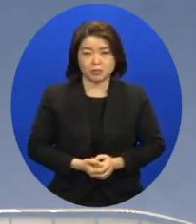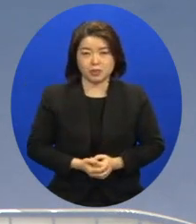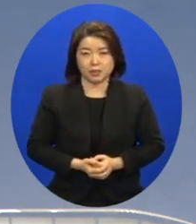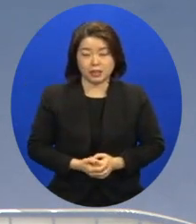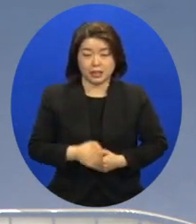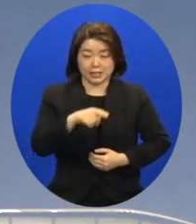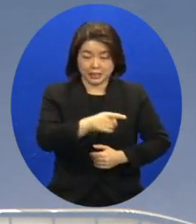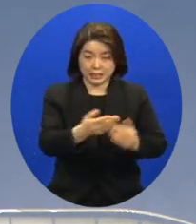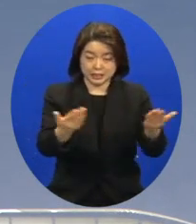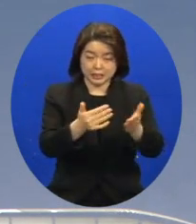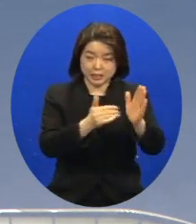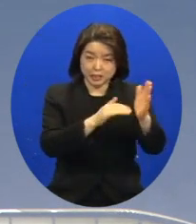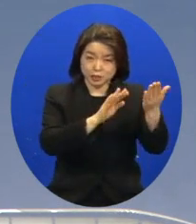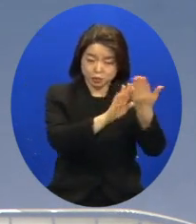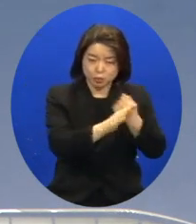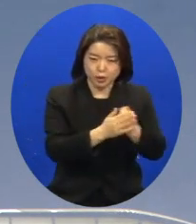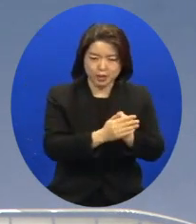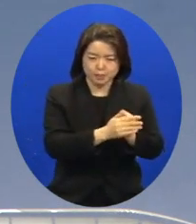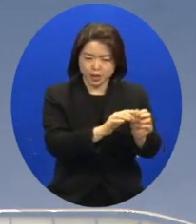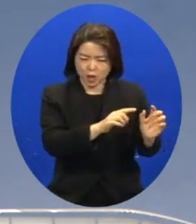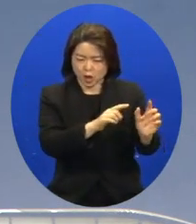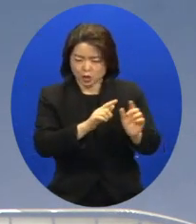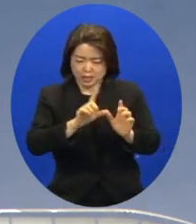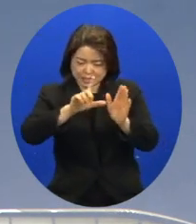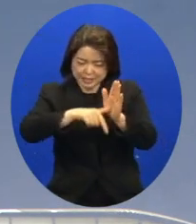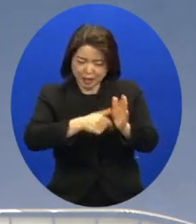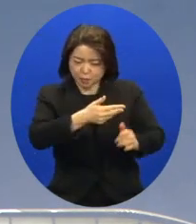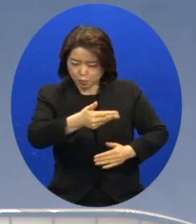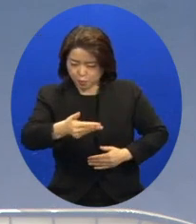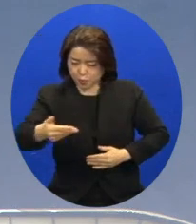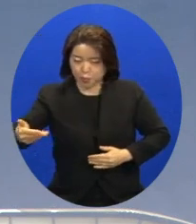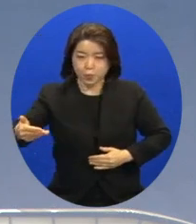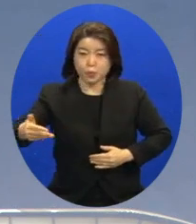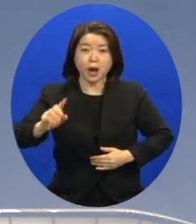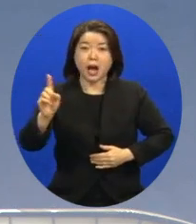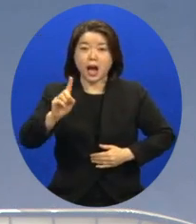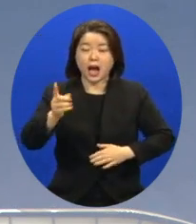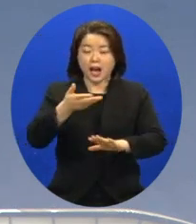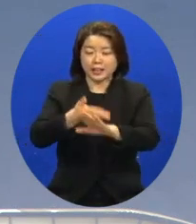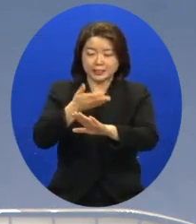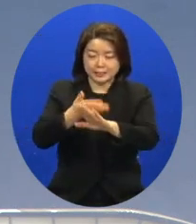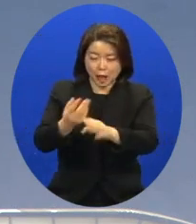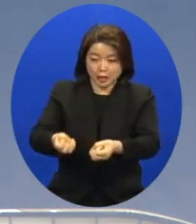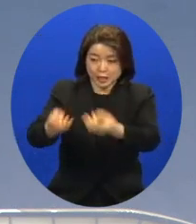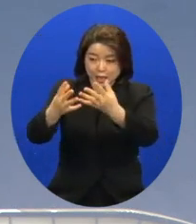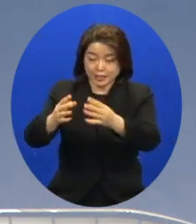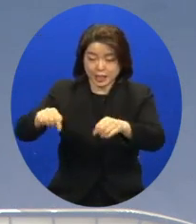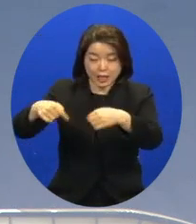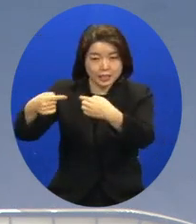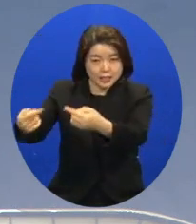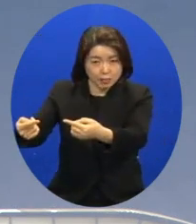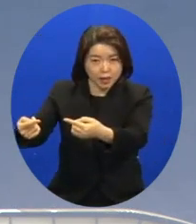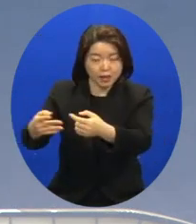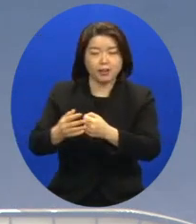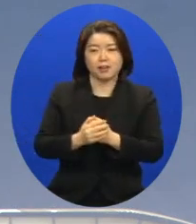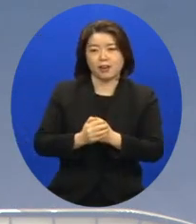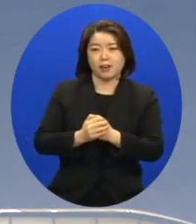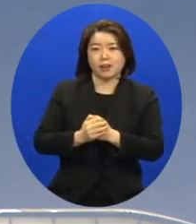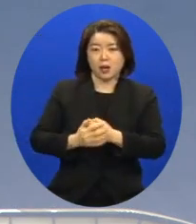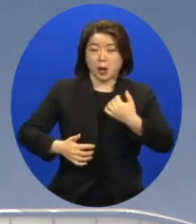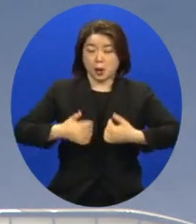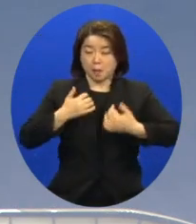있은 여러 달 후에 미국의 어느 선교 대회에 플로이드 맥클랑 선교사님이 참석을 했는데 아주